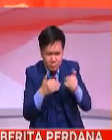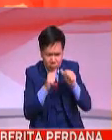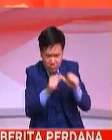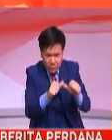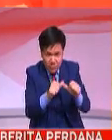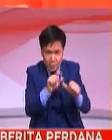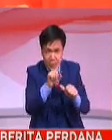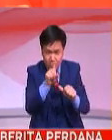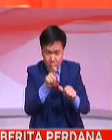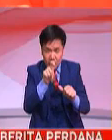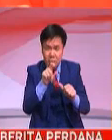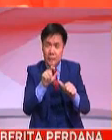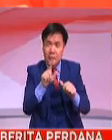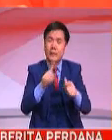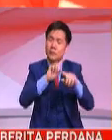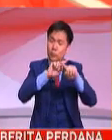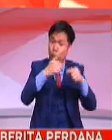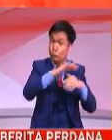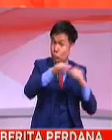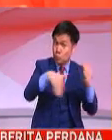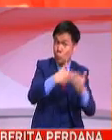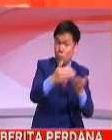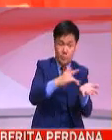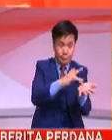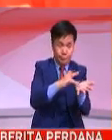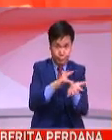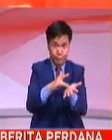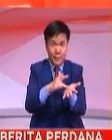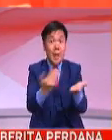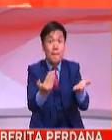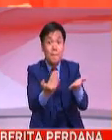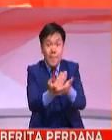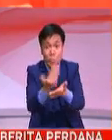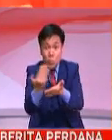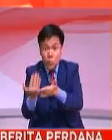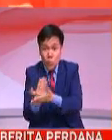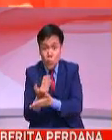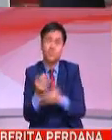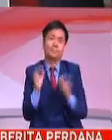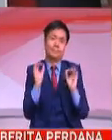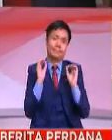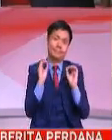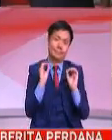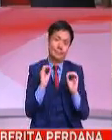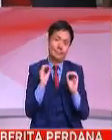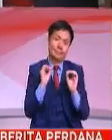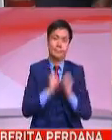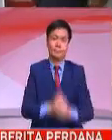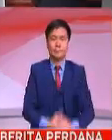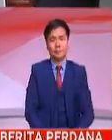Setakat ini mereka tu telah dirawat dan tidak ada kes lagi yang selepas itulah.